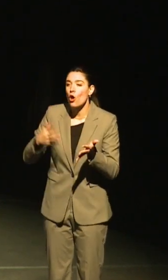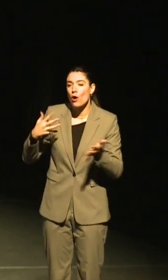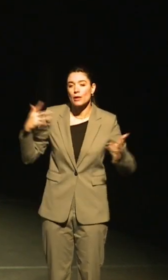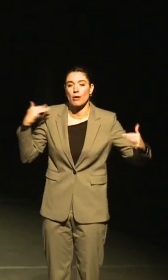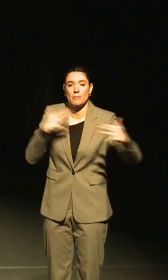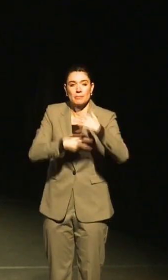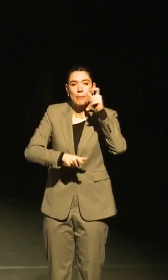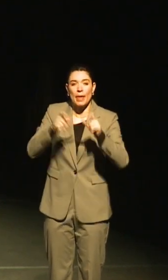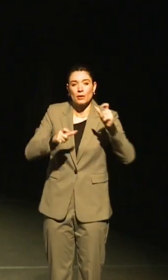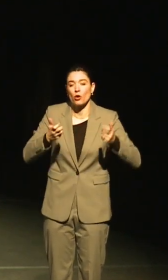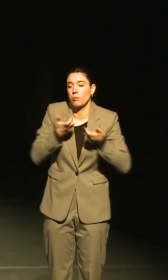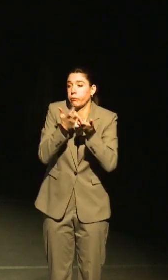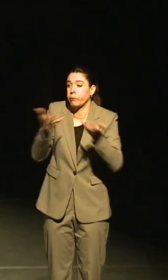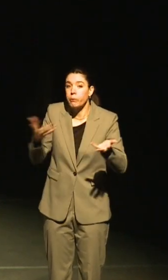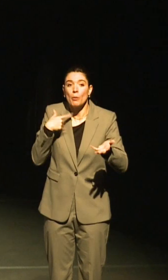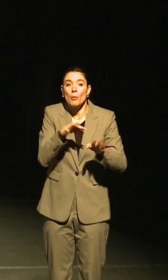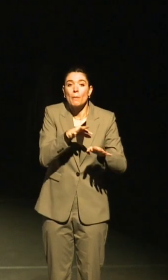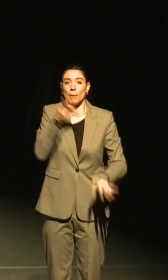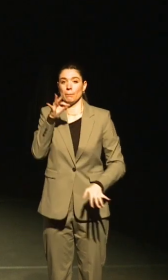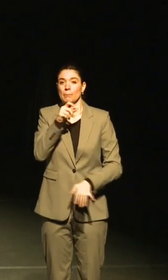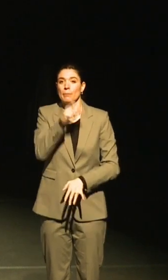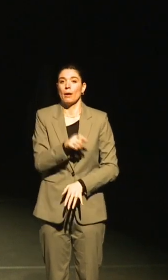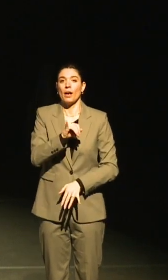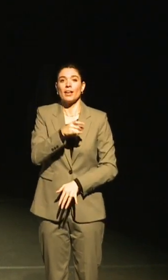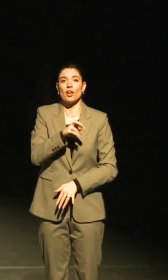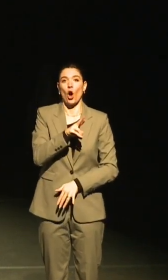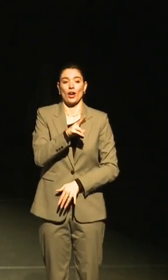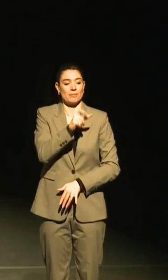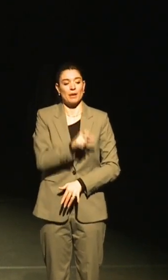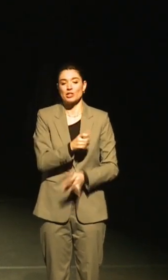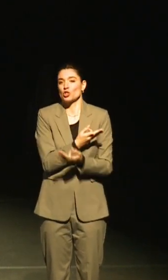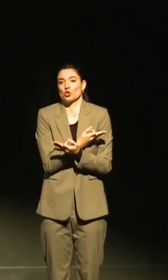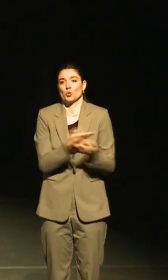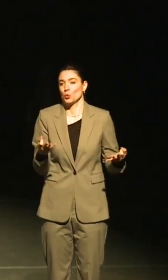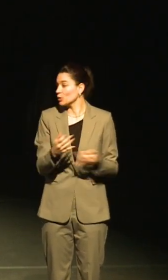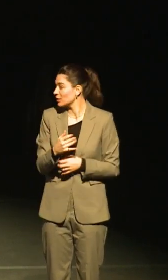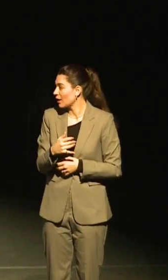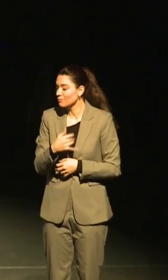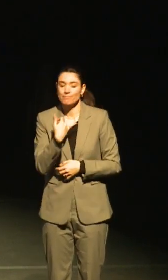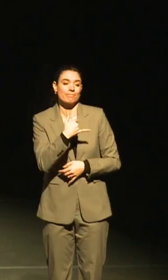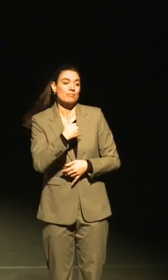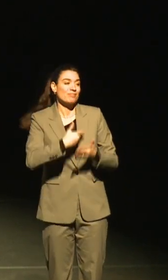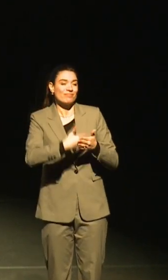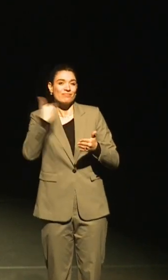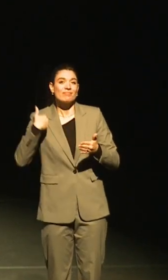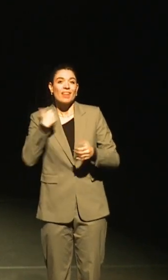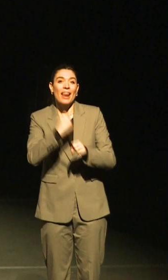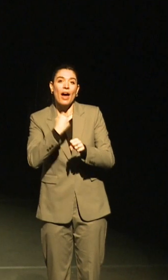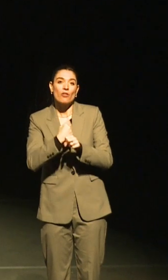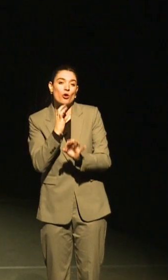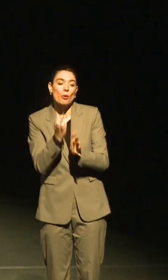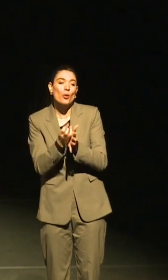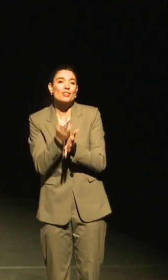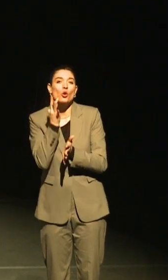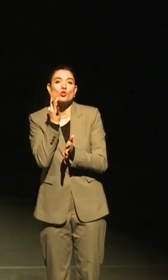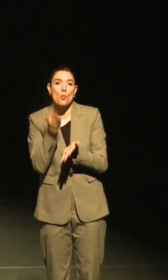ma per me era evidentissimo perché appunto avevo lavorato con Igor Tra l'altro io venivo dalla direzione del personale e diciamo forse Pax in quella fase aveva bisogno